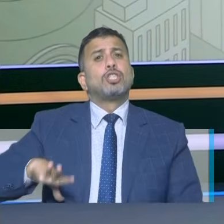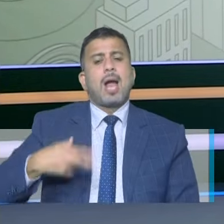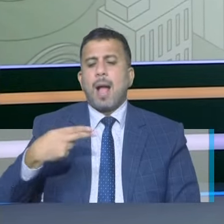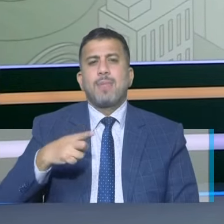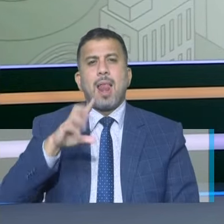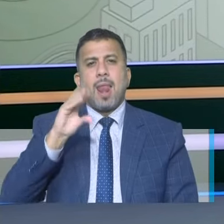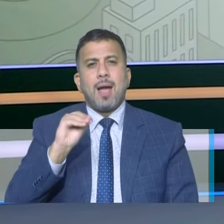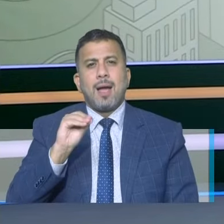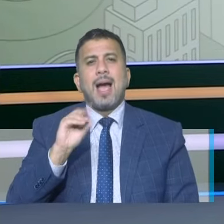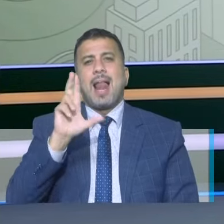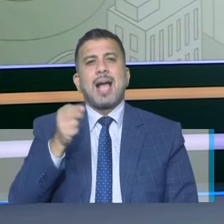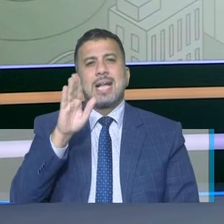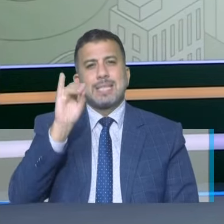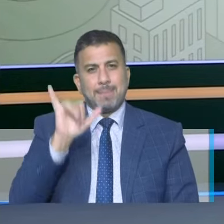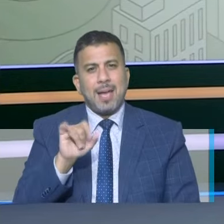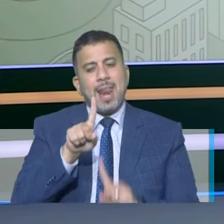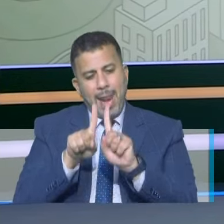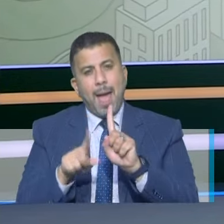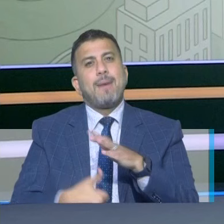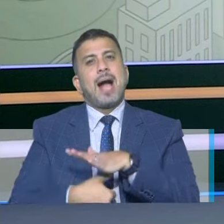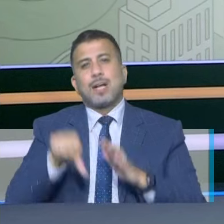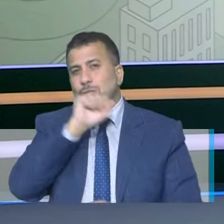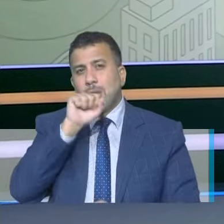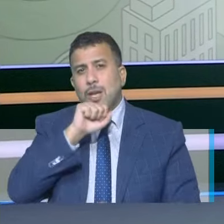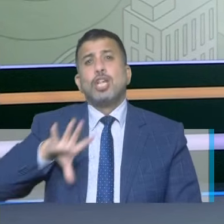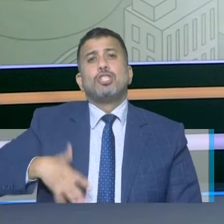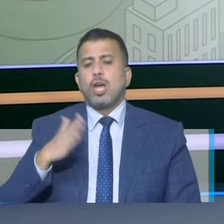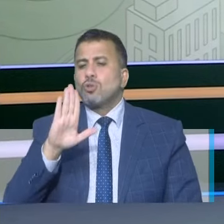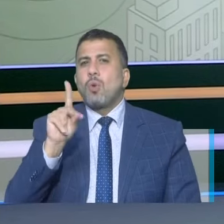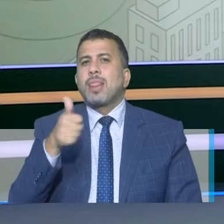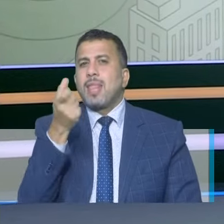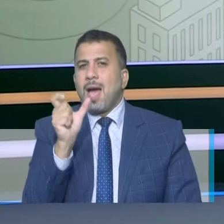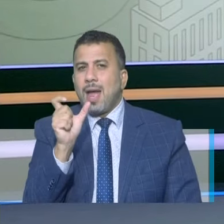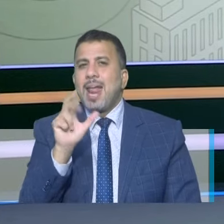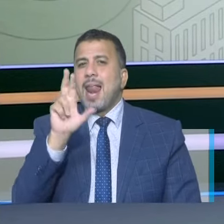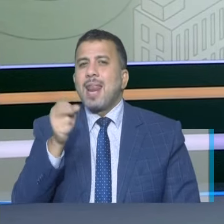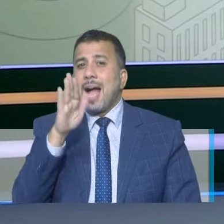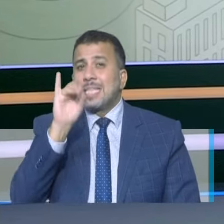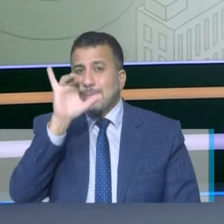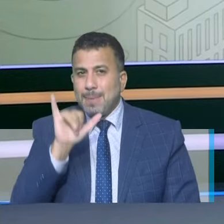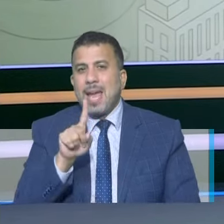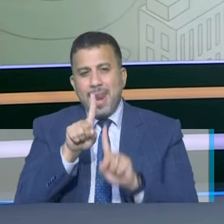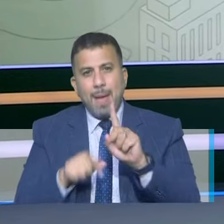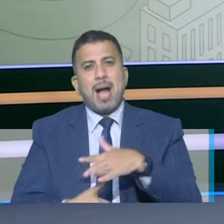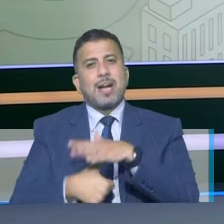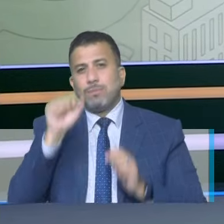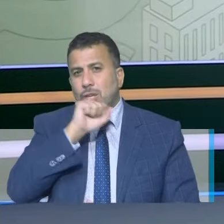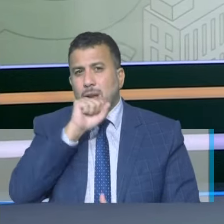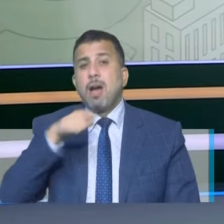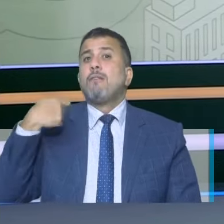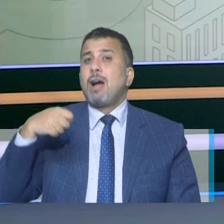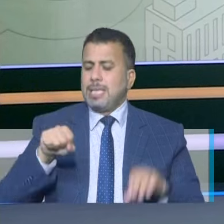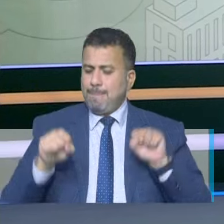الشيخ عبد الله بن سالم بن سلطان القاسمي نائب حاكم الشارقه وسمو الشيخ سلطان بن احمد بن سلطان القاسمي نائب حاكم